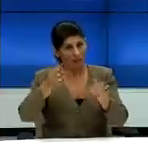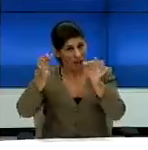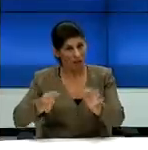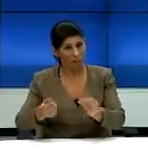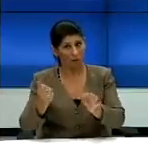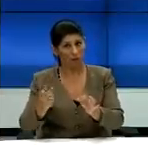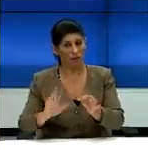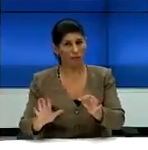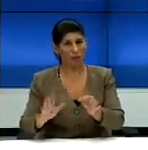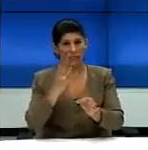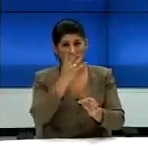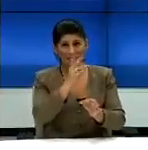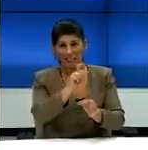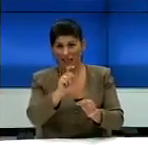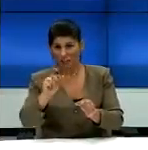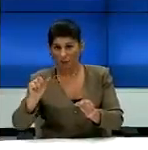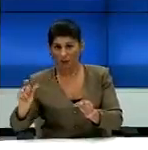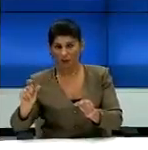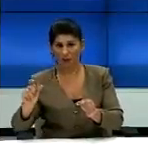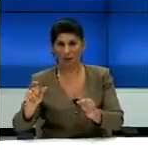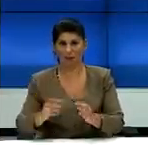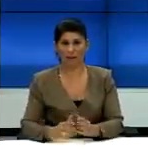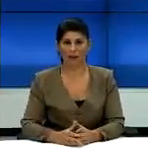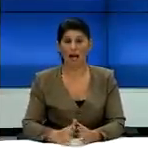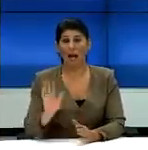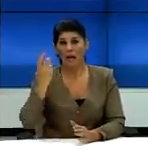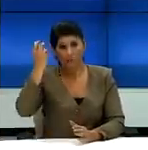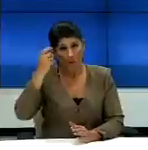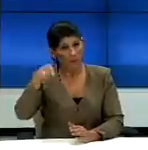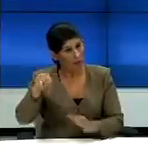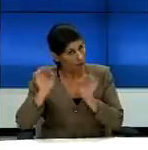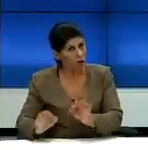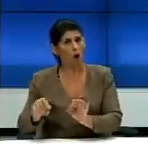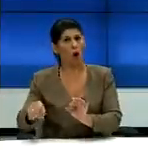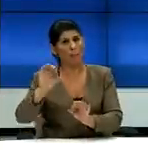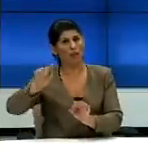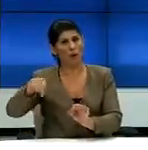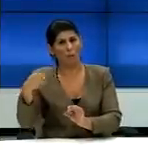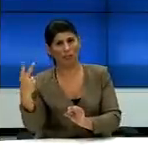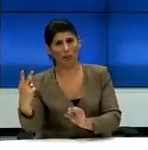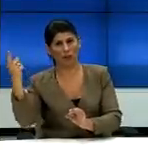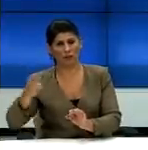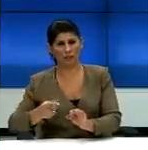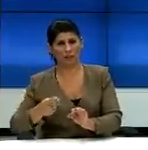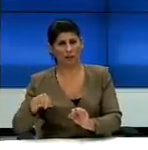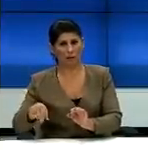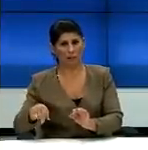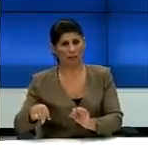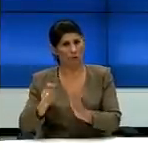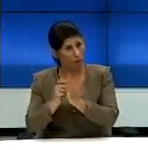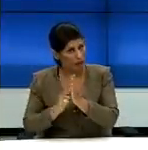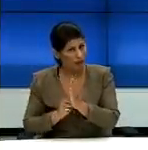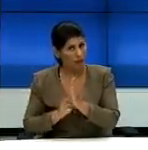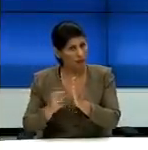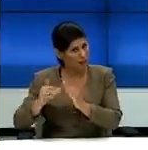νούμερο. Στα 4 εκατομμύρια, αν υποθέσουμε ότι είναι αυτό το 0,2, που αυτό είναι αυτό που